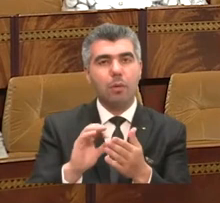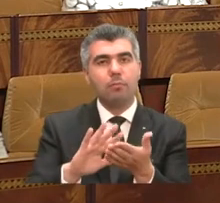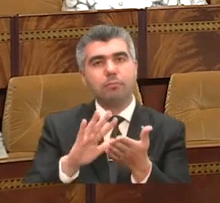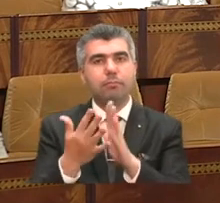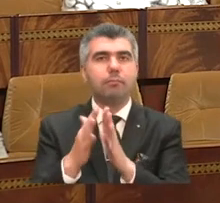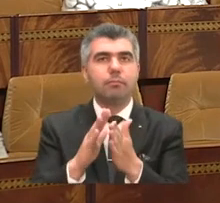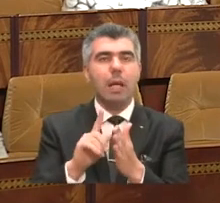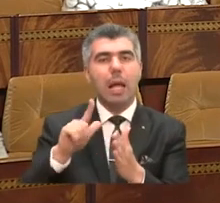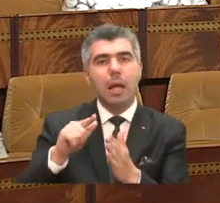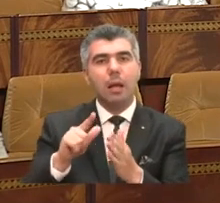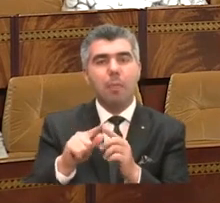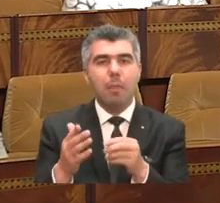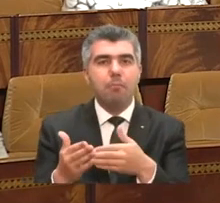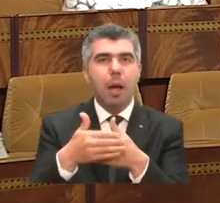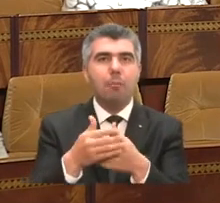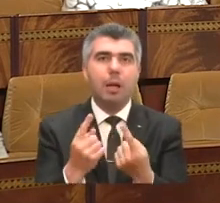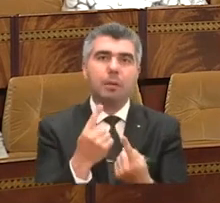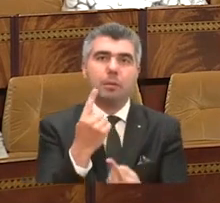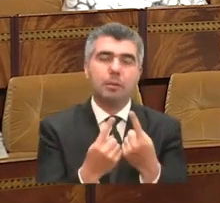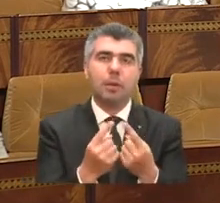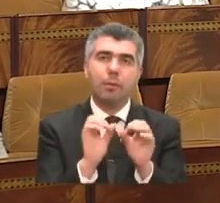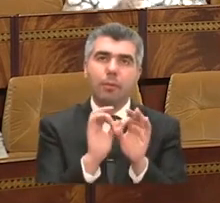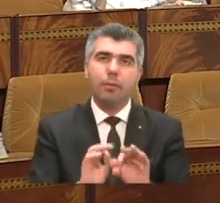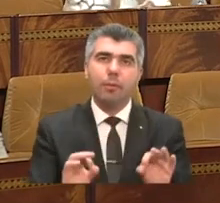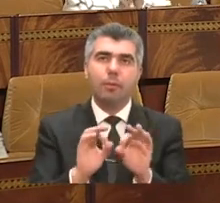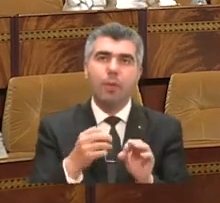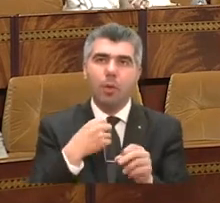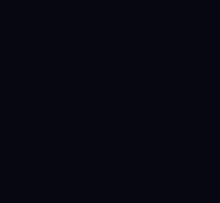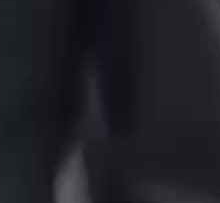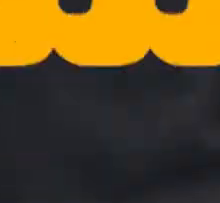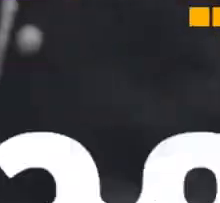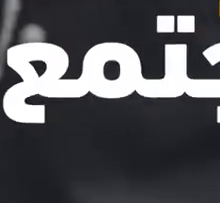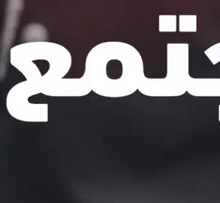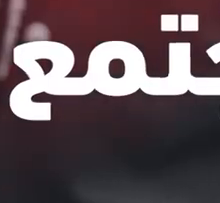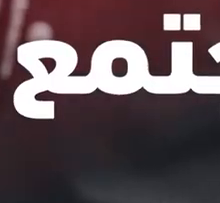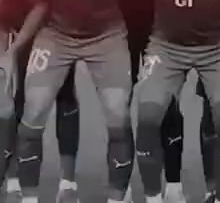بأنه كاين شي حاجة مخبية. إلا ما مخبي والو على بركة الله.